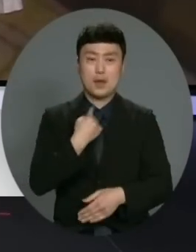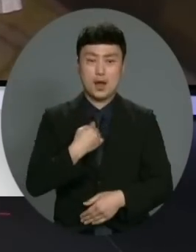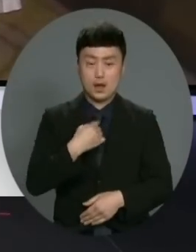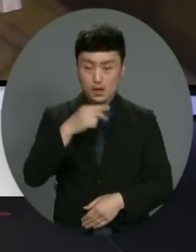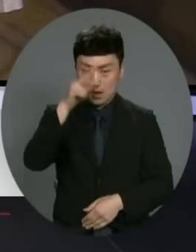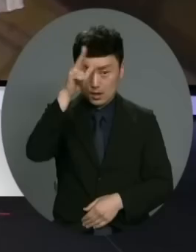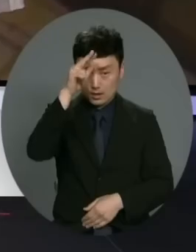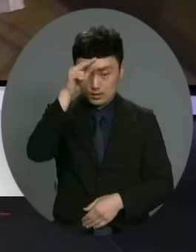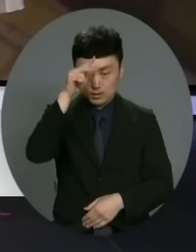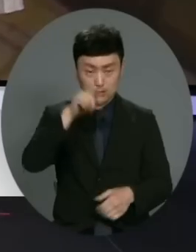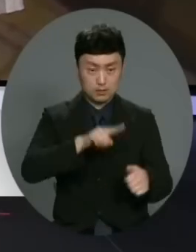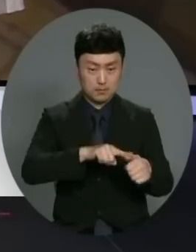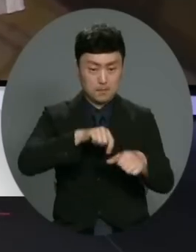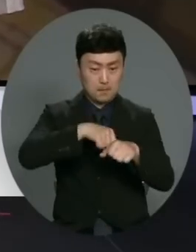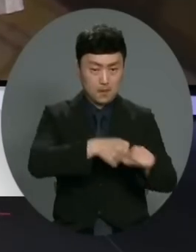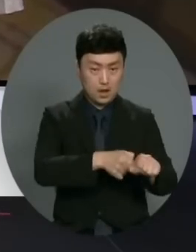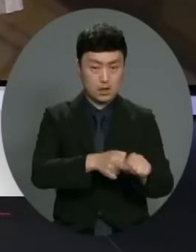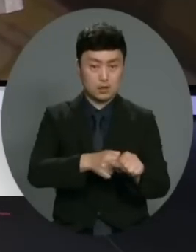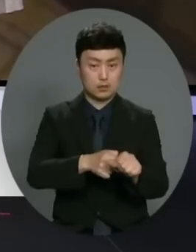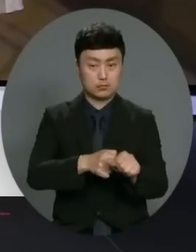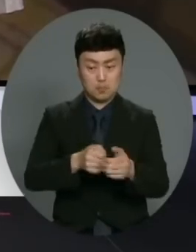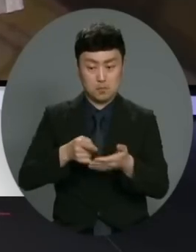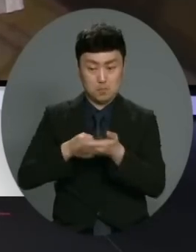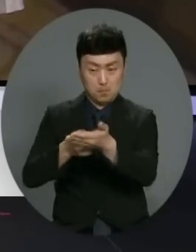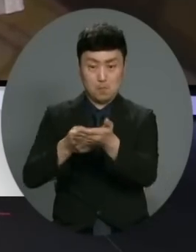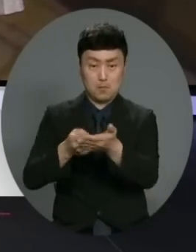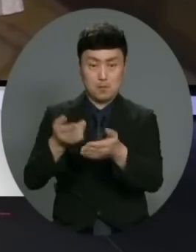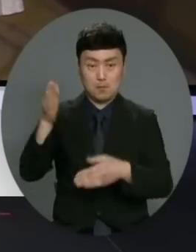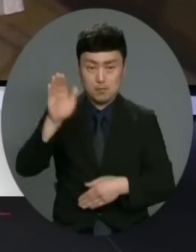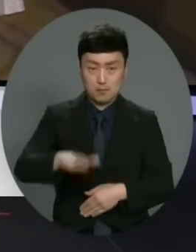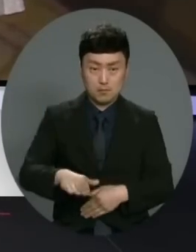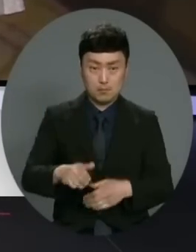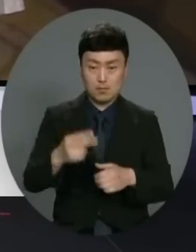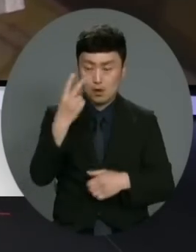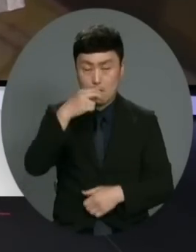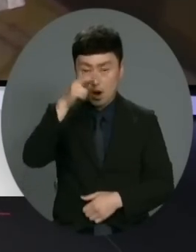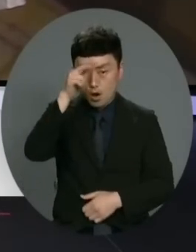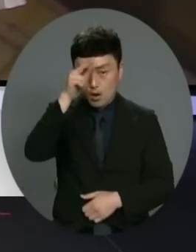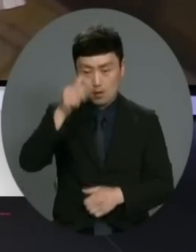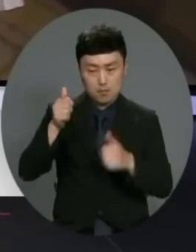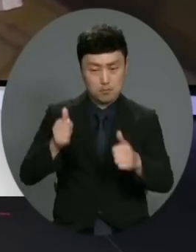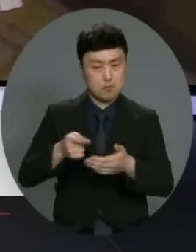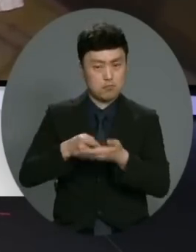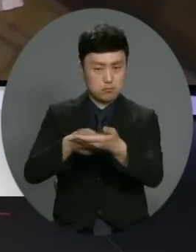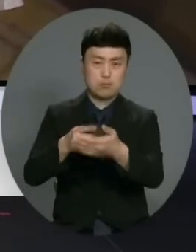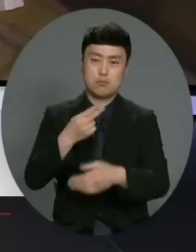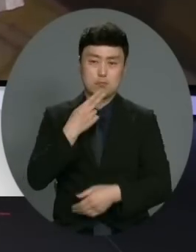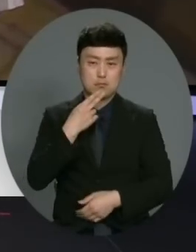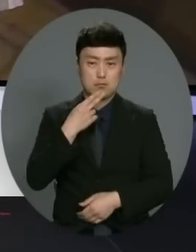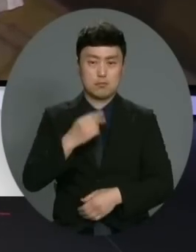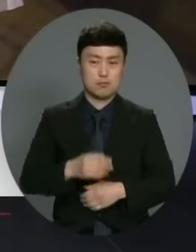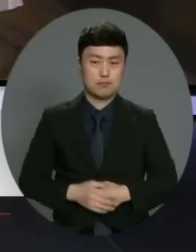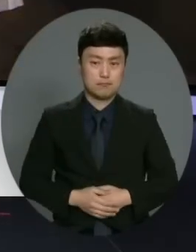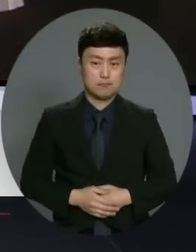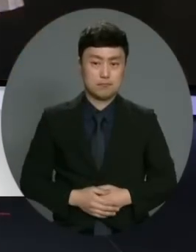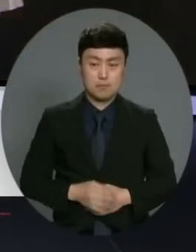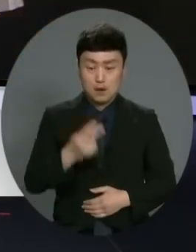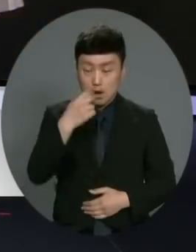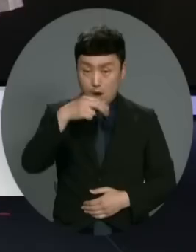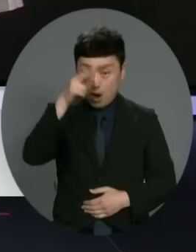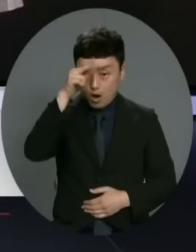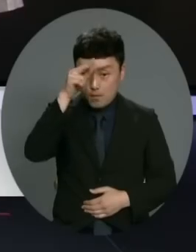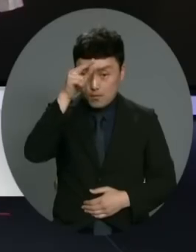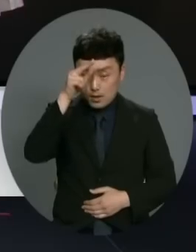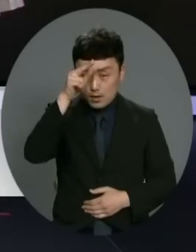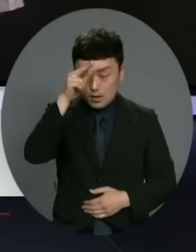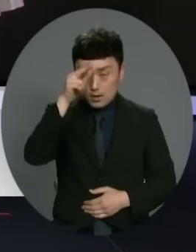경찰은 최전 총장을 기소의견으로 송시했는데 검찰은 불기소 처리했습니다 취재진은 검찰이 불기소